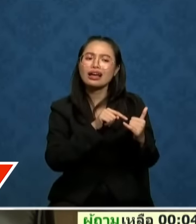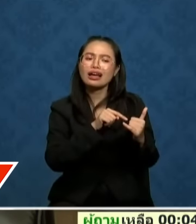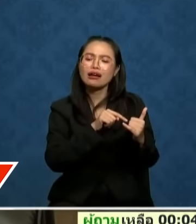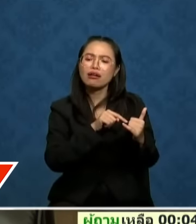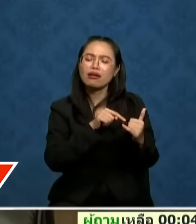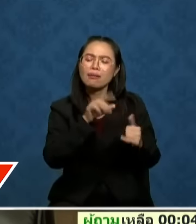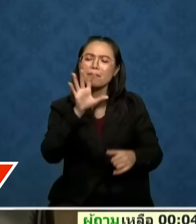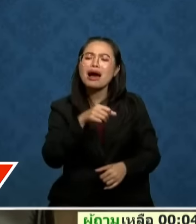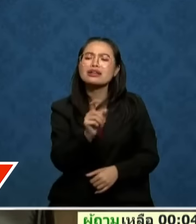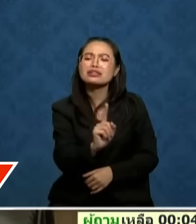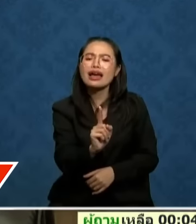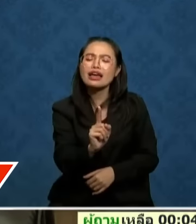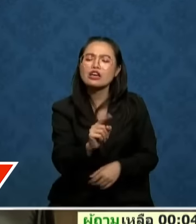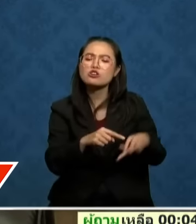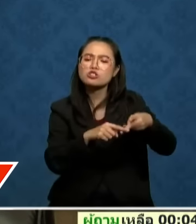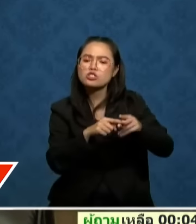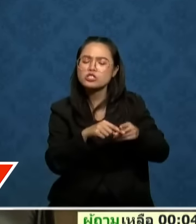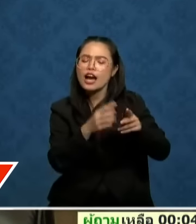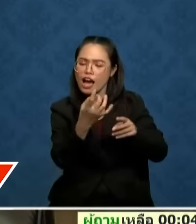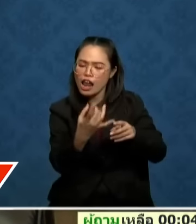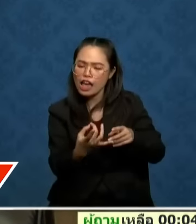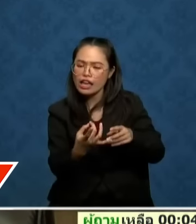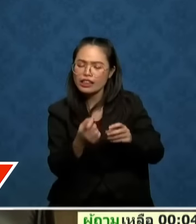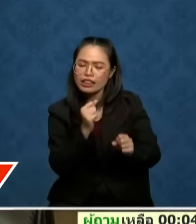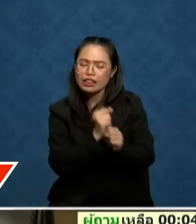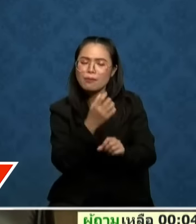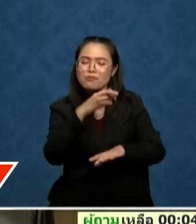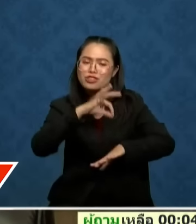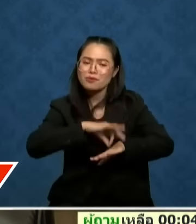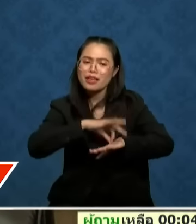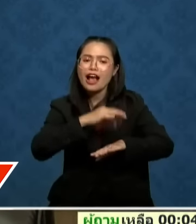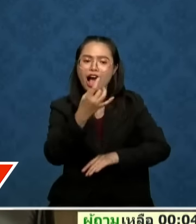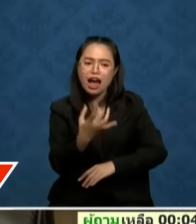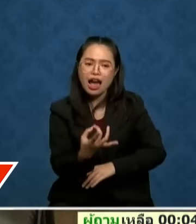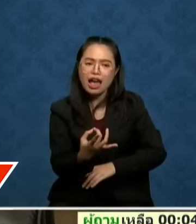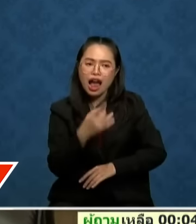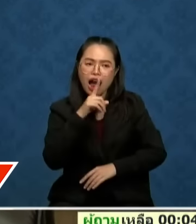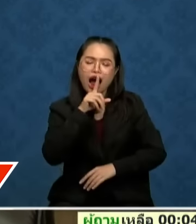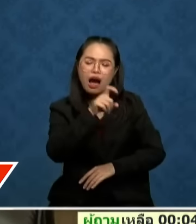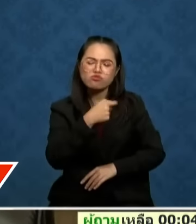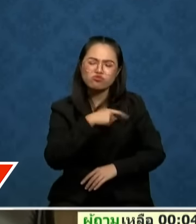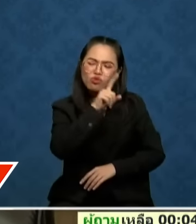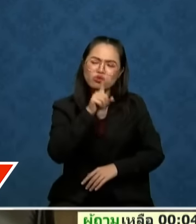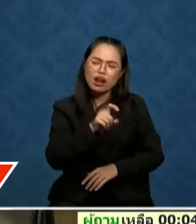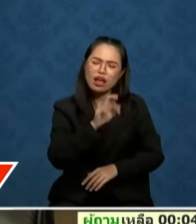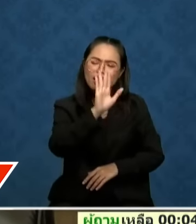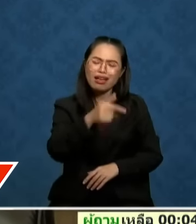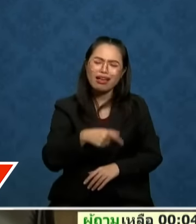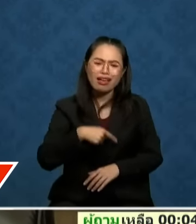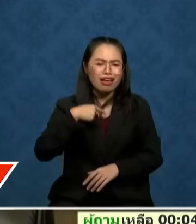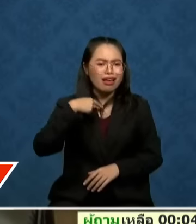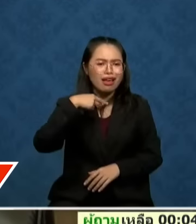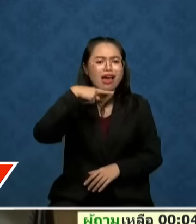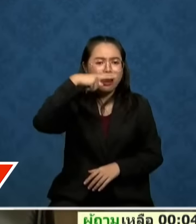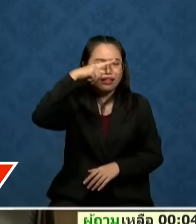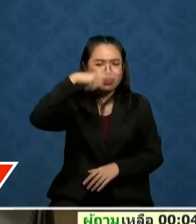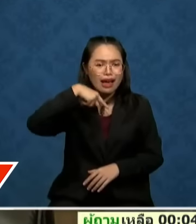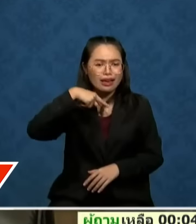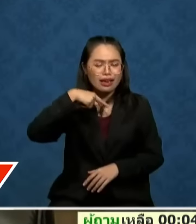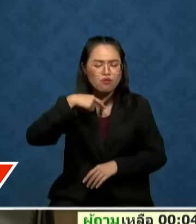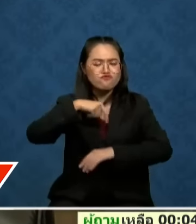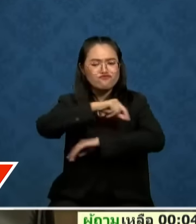ได้อย่างไรเป็นช่างฝีมือพิเศษหรือยังไงจนผมก็อดสงสัยไม่ได้ครับประเทศไทยเราขาดแคลนวิศวกรคุมเครนเหรอครับ